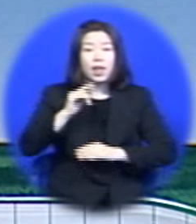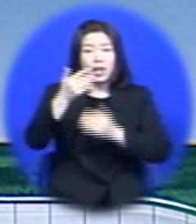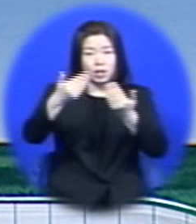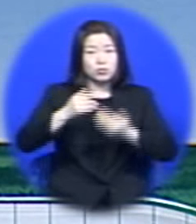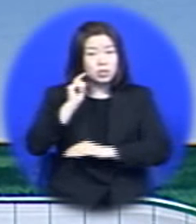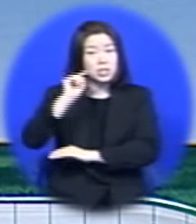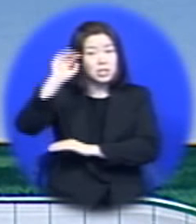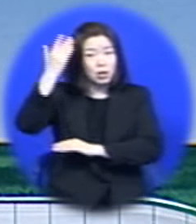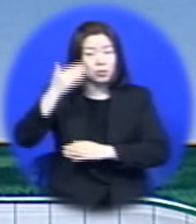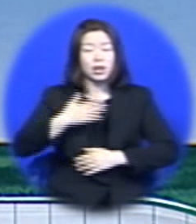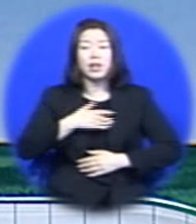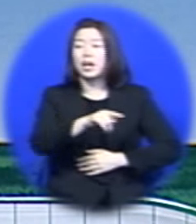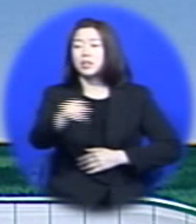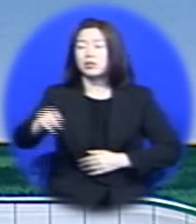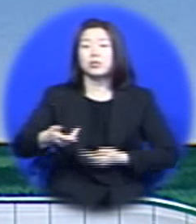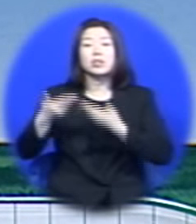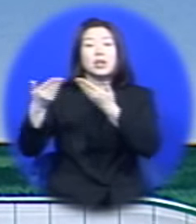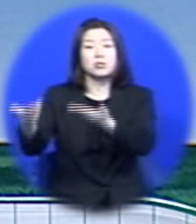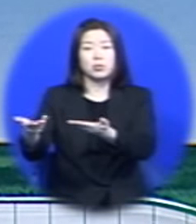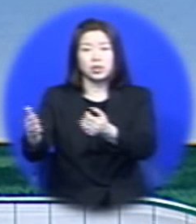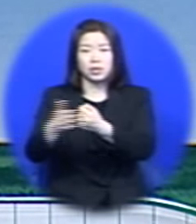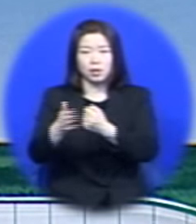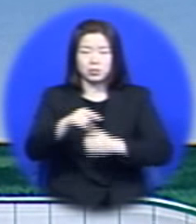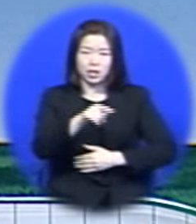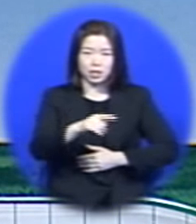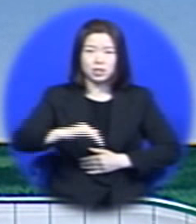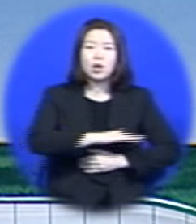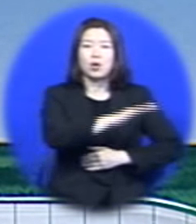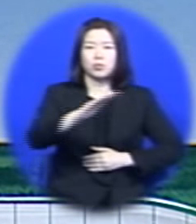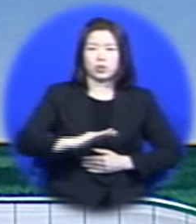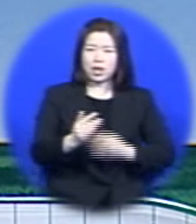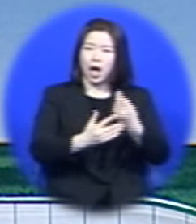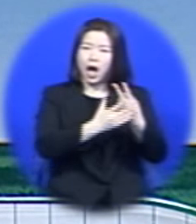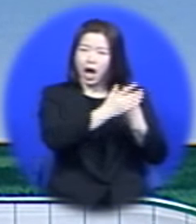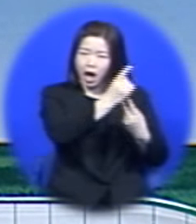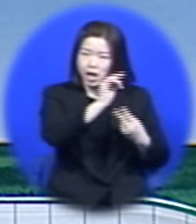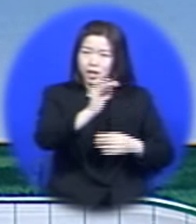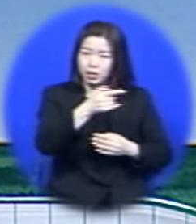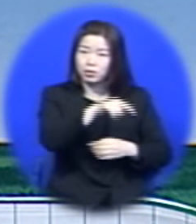영광을 내가 저희에게 주었사오니 이는 우리가 하나 된것